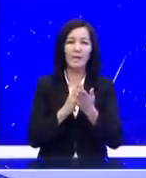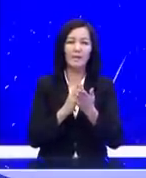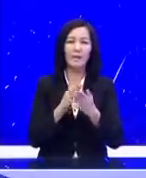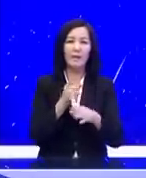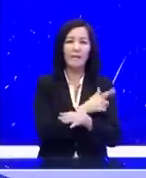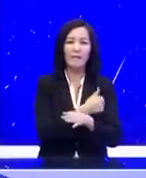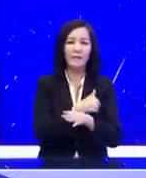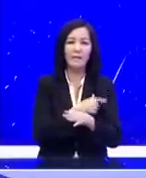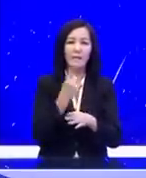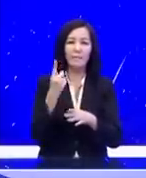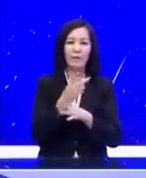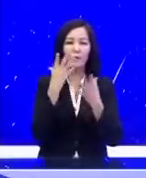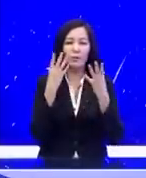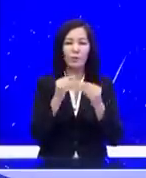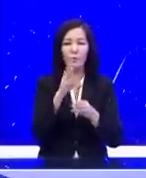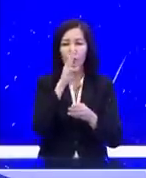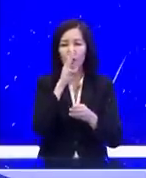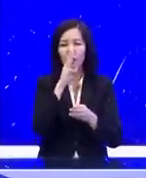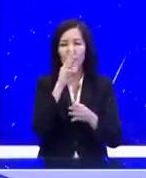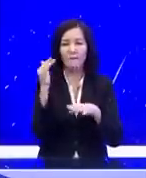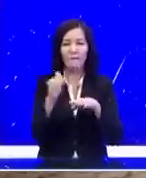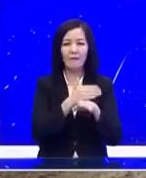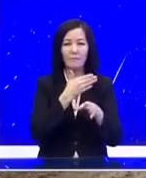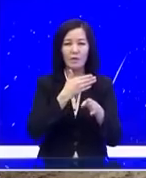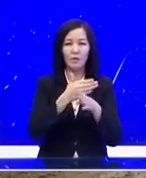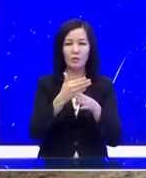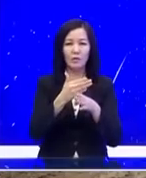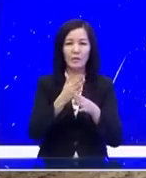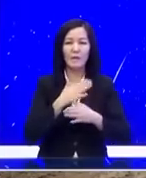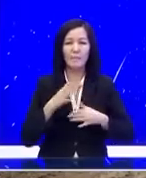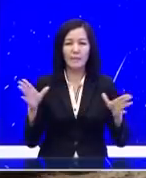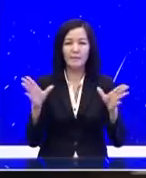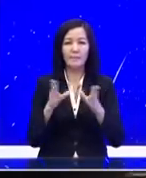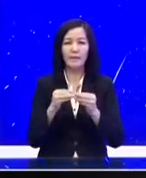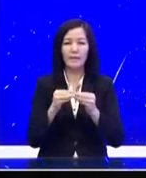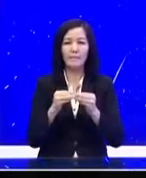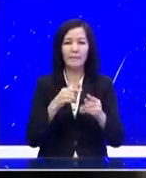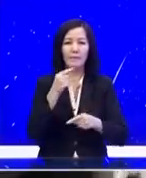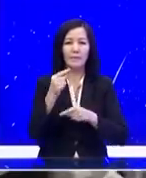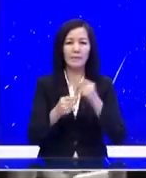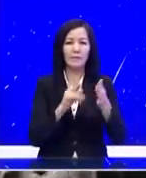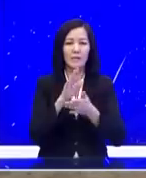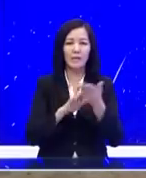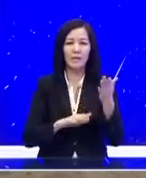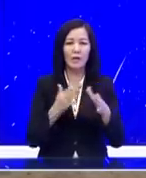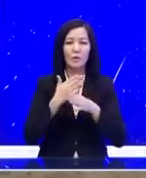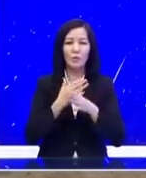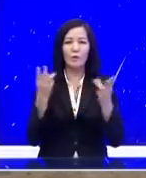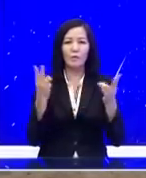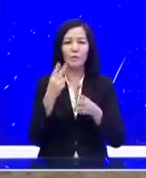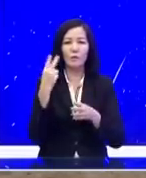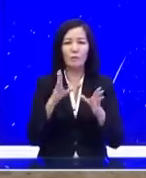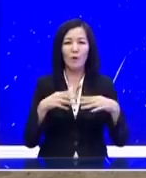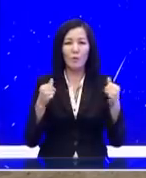да бір күндік жалақыларын қайырымдылыққа жұмсады. Олар республикалық «Біз біргеміз» челлендж аясында Қарабұлақтағы көмекке мұқтаж